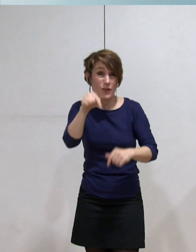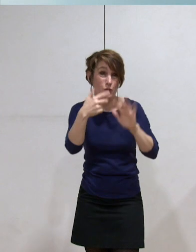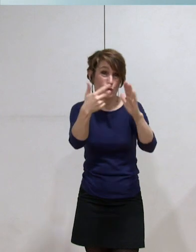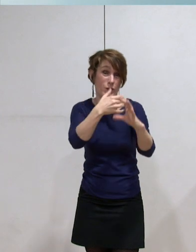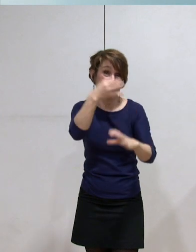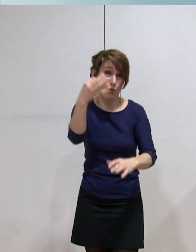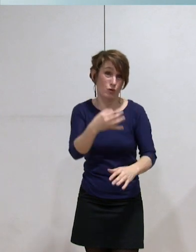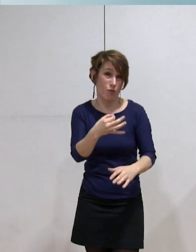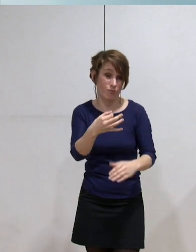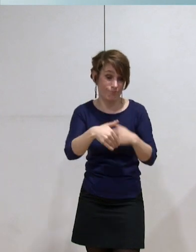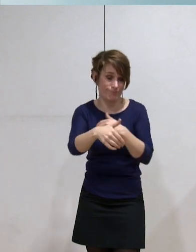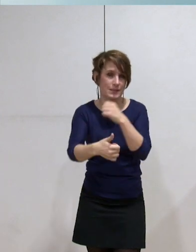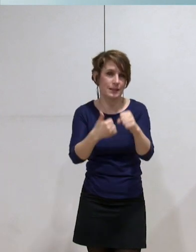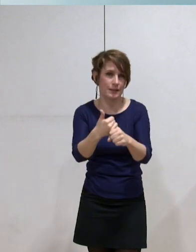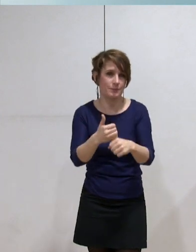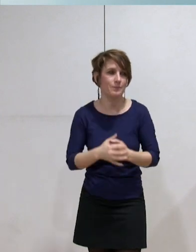et